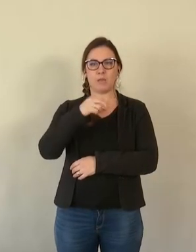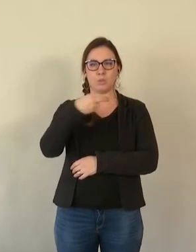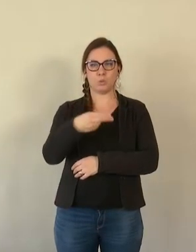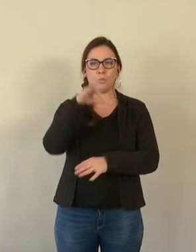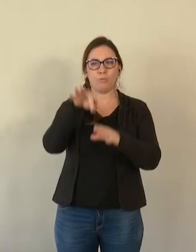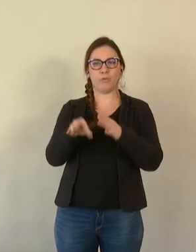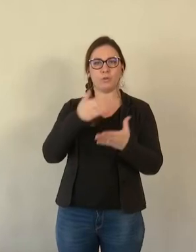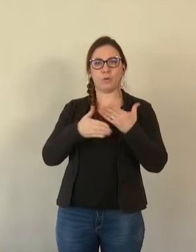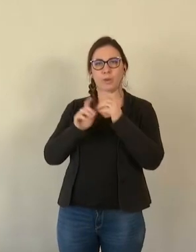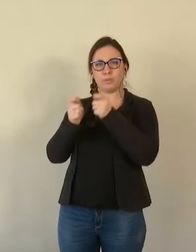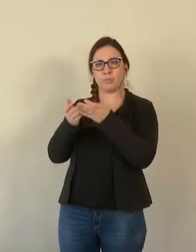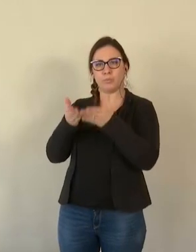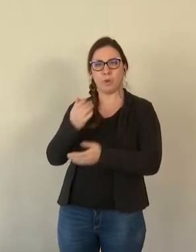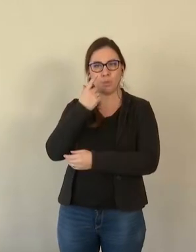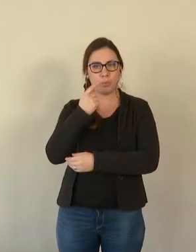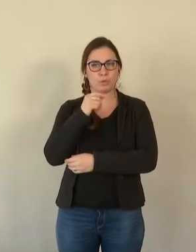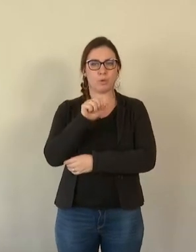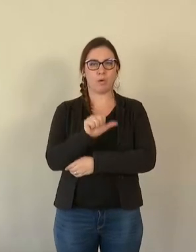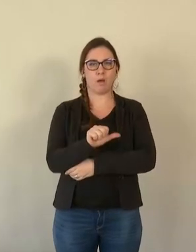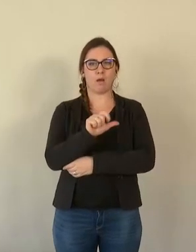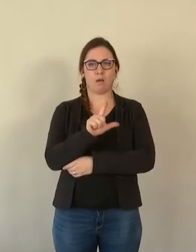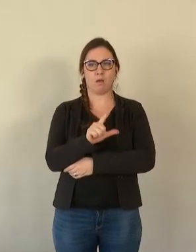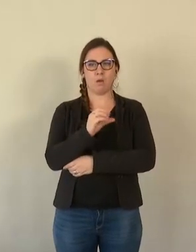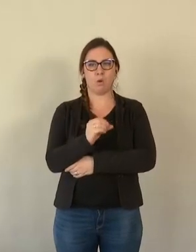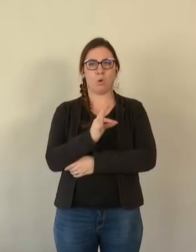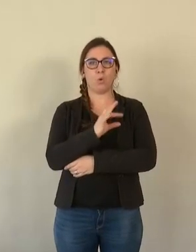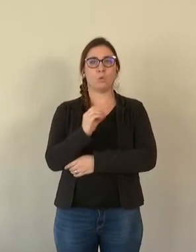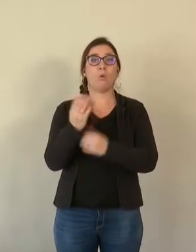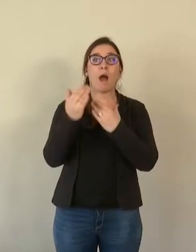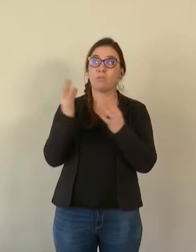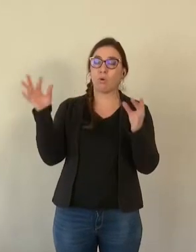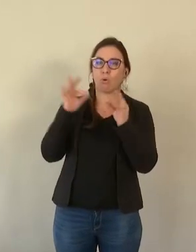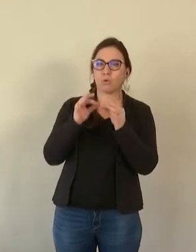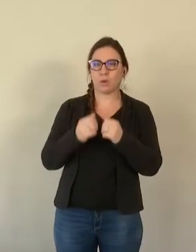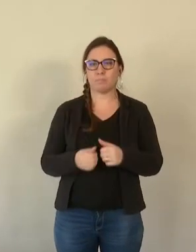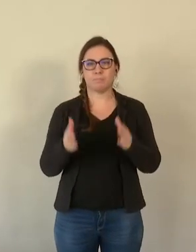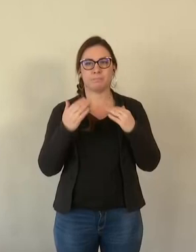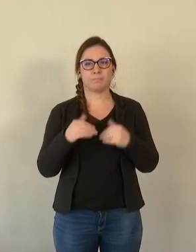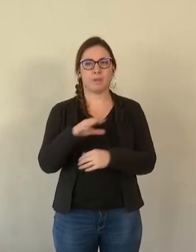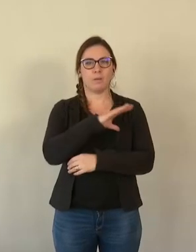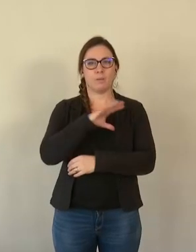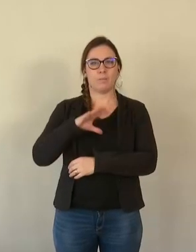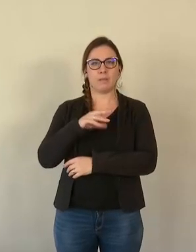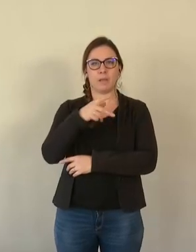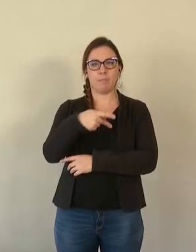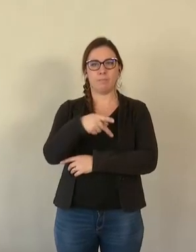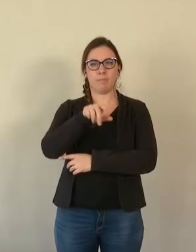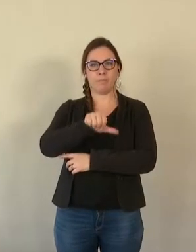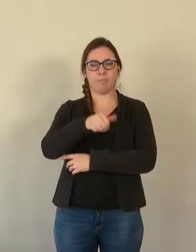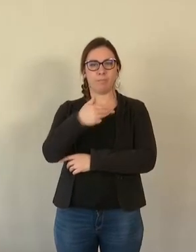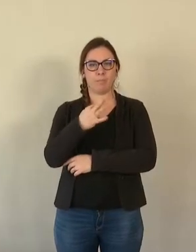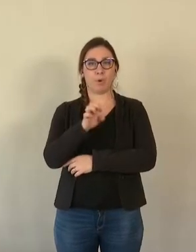Sampo Émilie Chalas th Chastanier donne pouvoir à Madame pet pour la